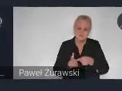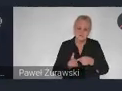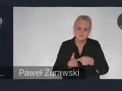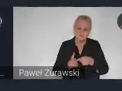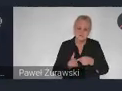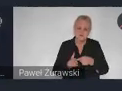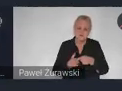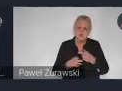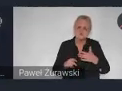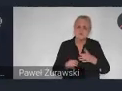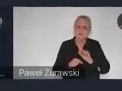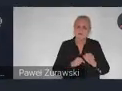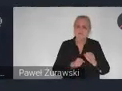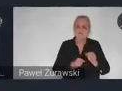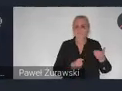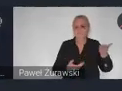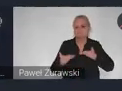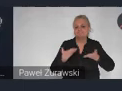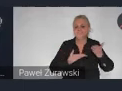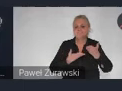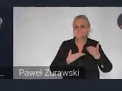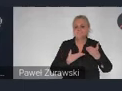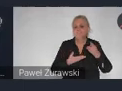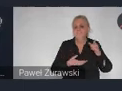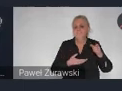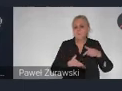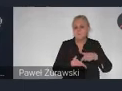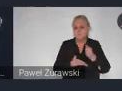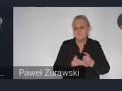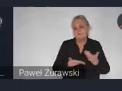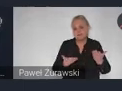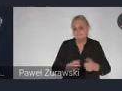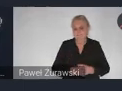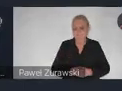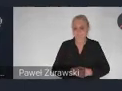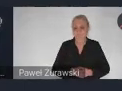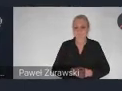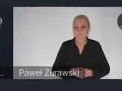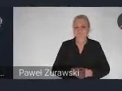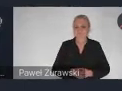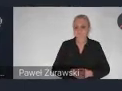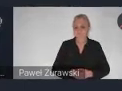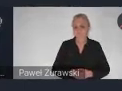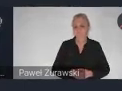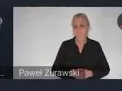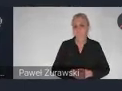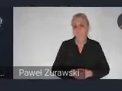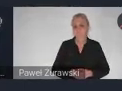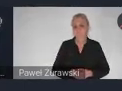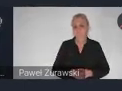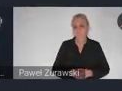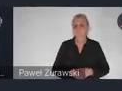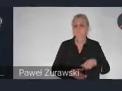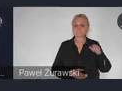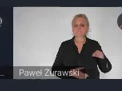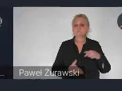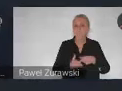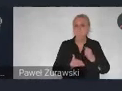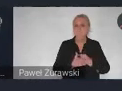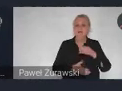obostrzenia są narzucane nam przez ustawę i ona